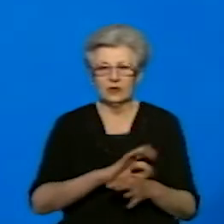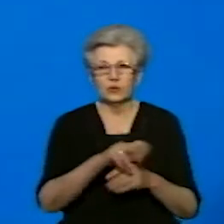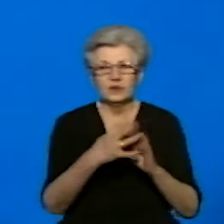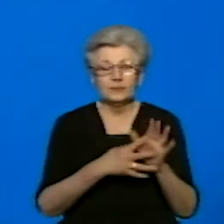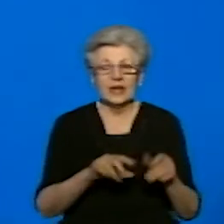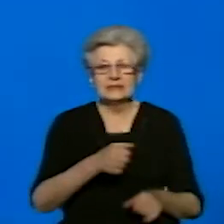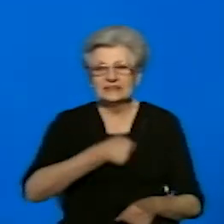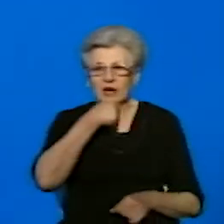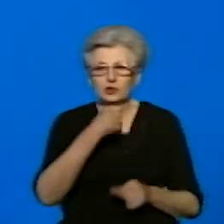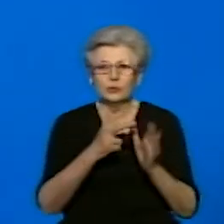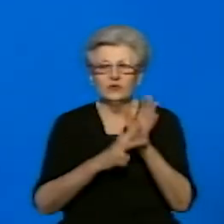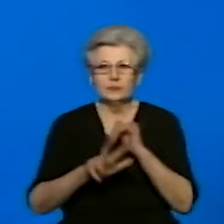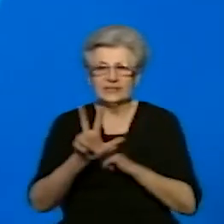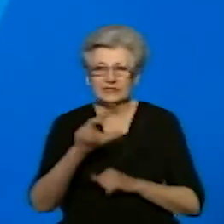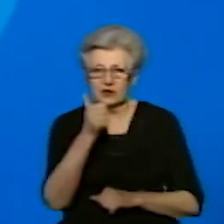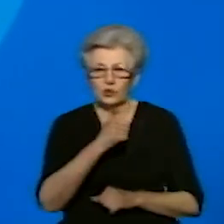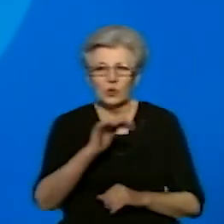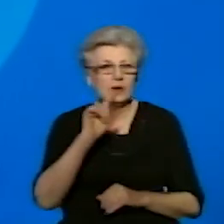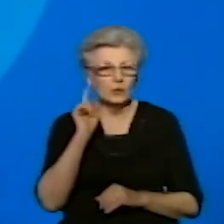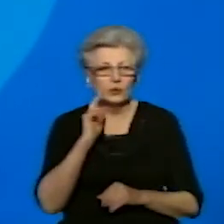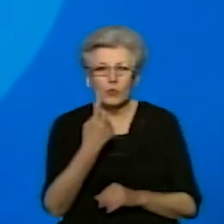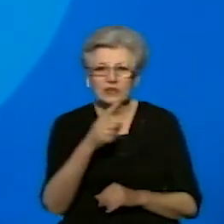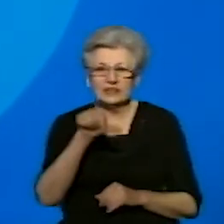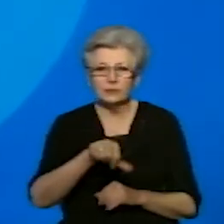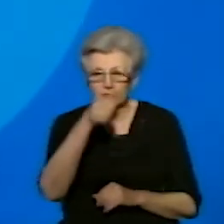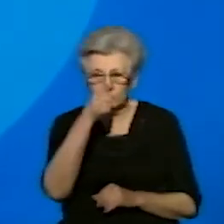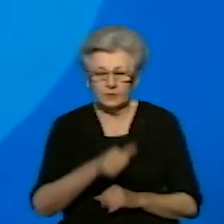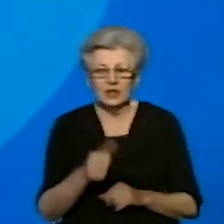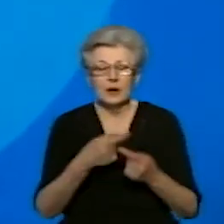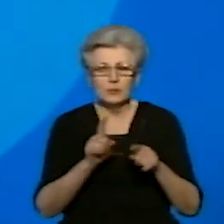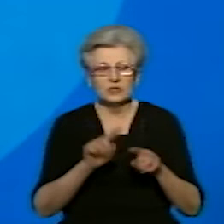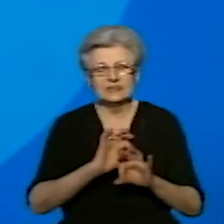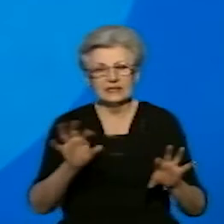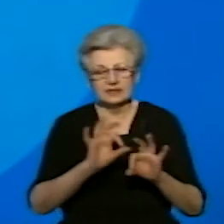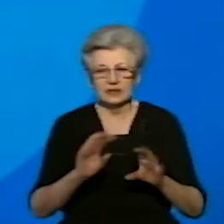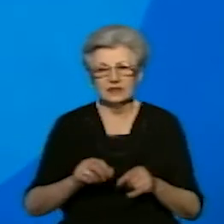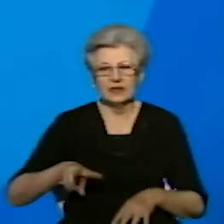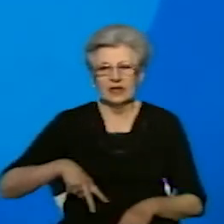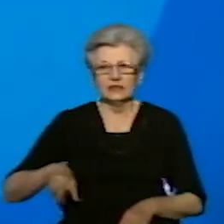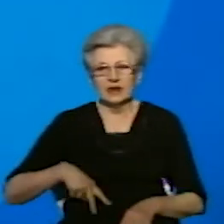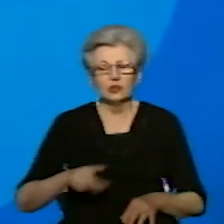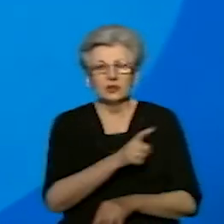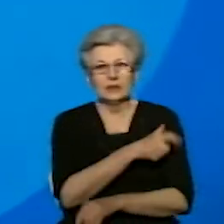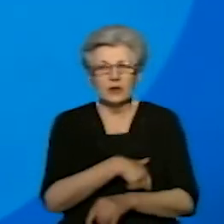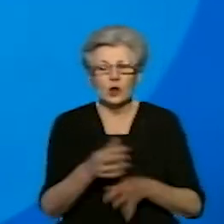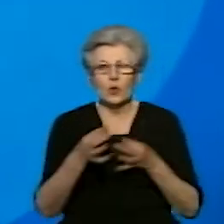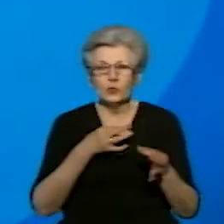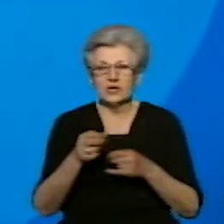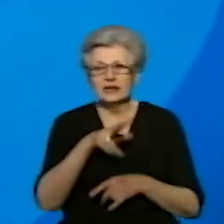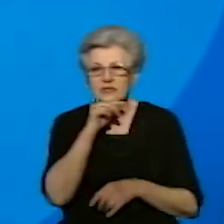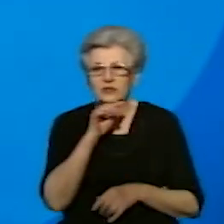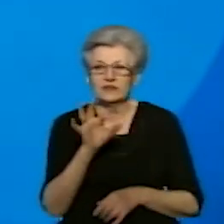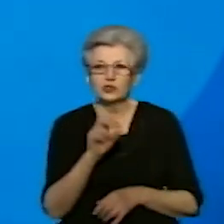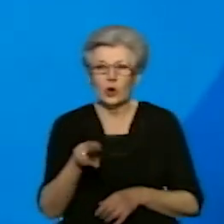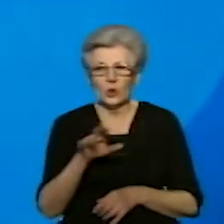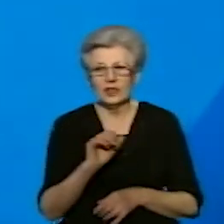хворому 83 роки, наймолодшому – півтора місяця. Про це Суспільному Буковина сказала директорка департаменту комунікації Чернівецької ОДА